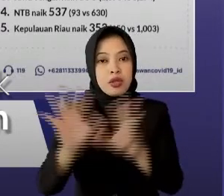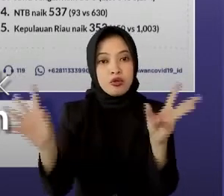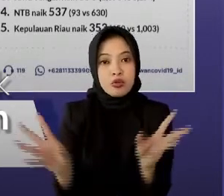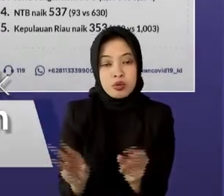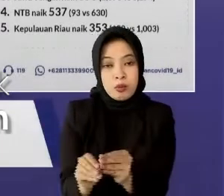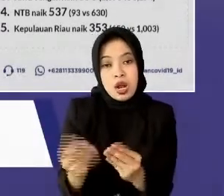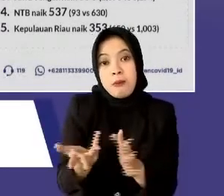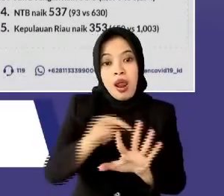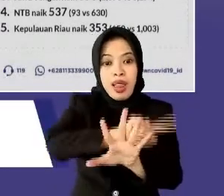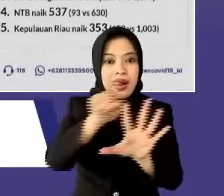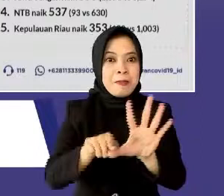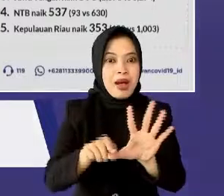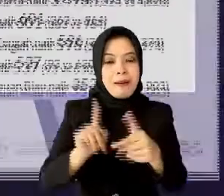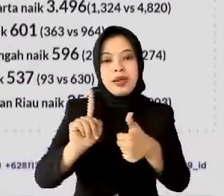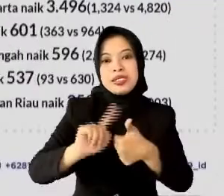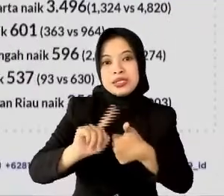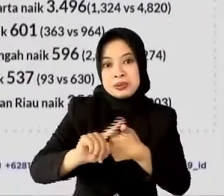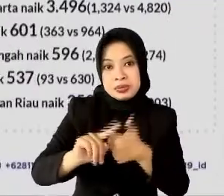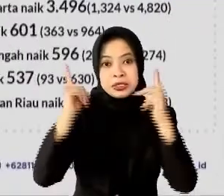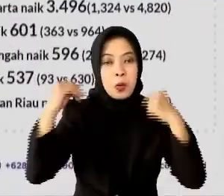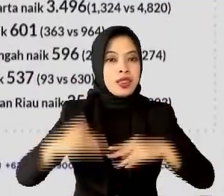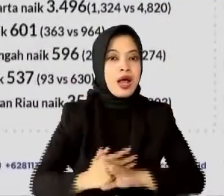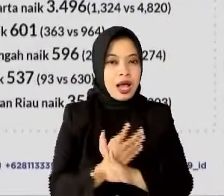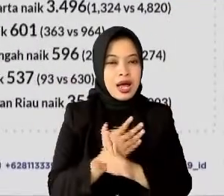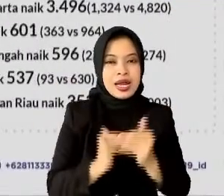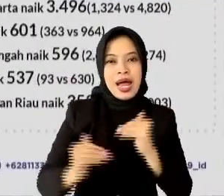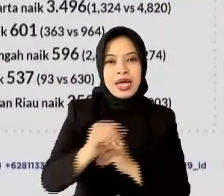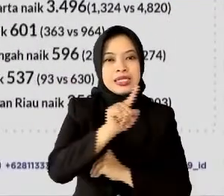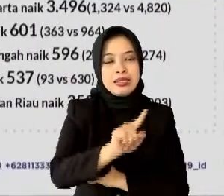tertinggi yaitu Jawa Tengah naik